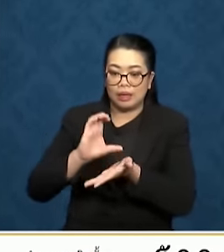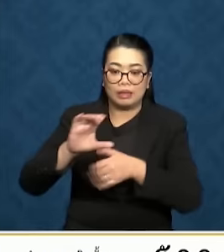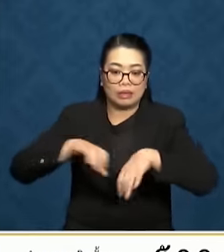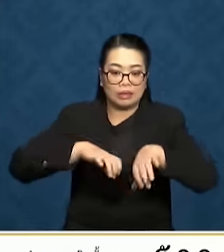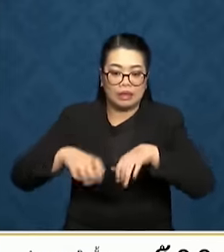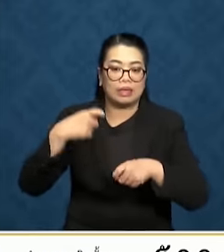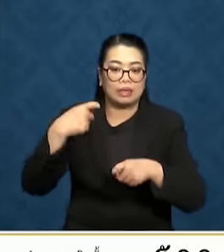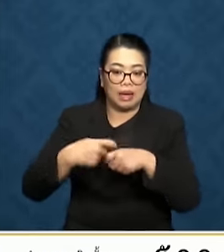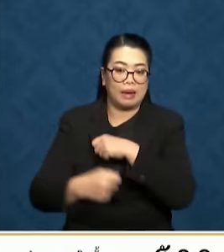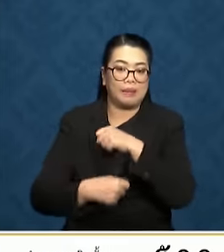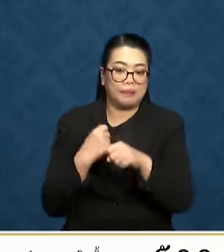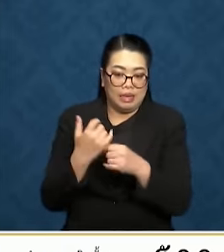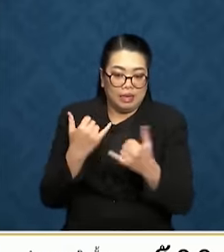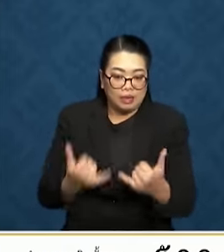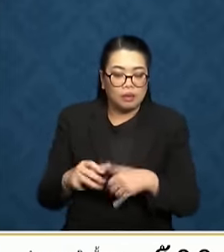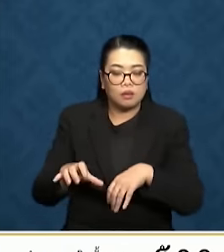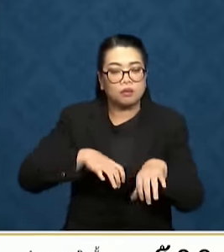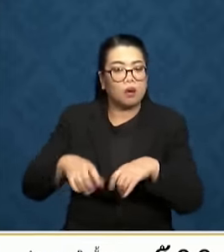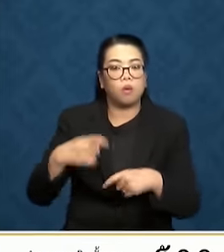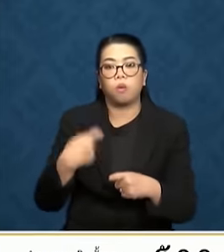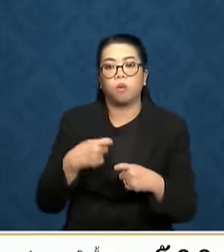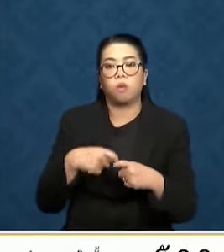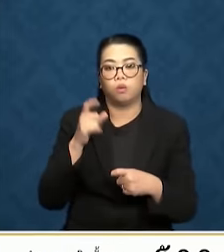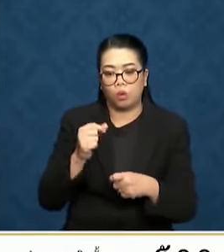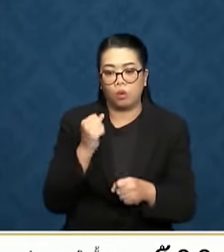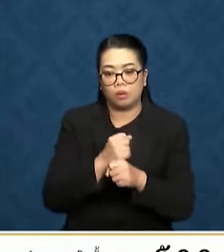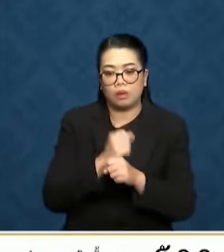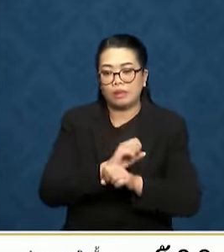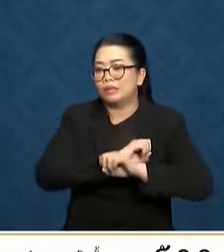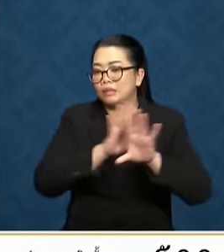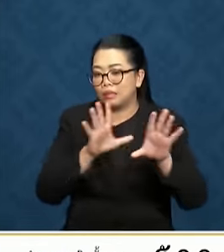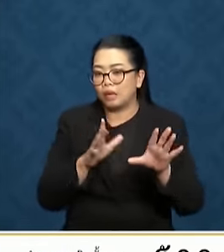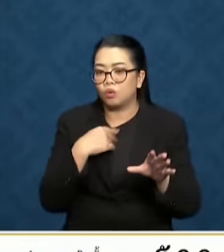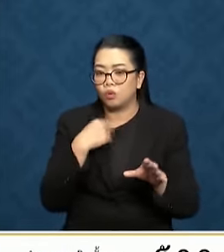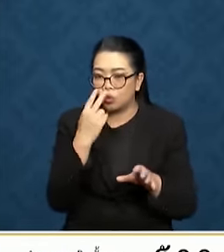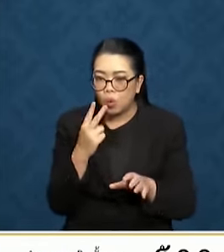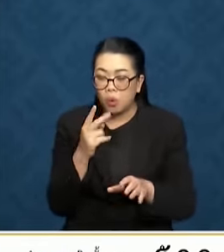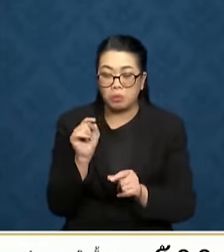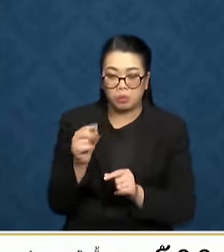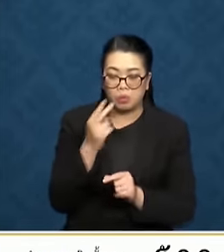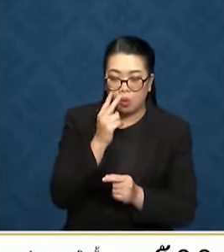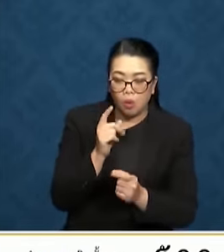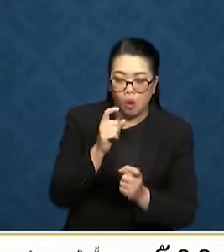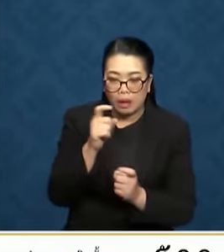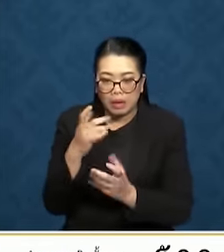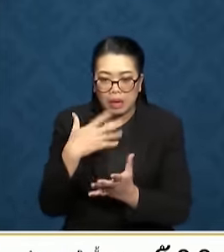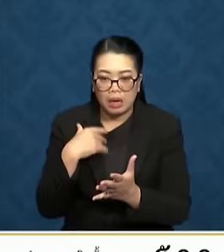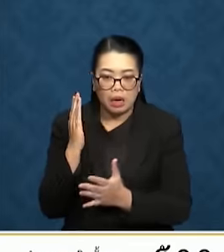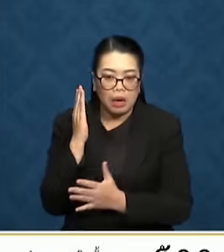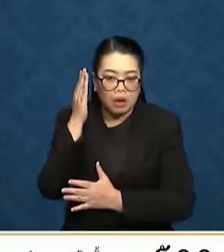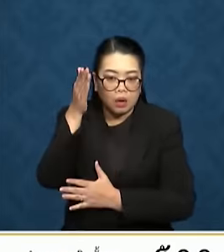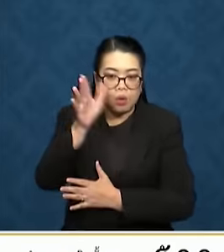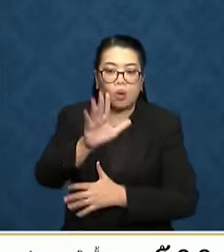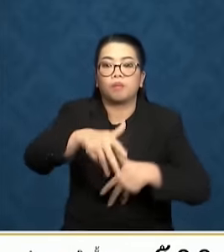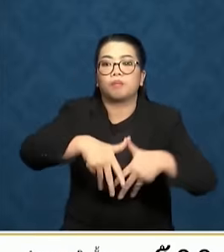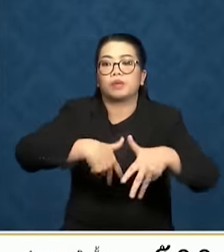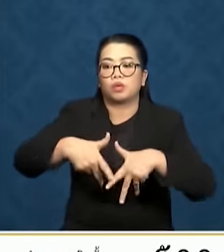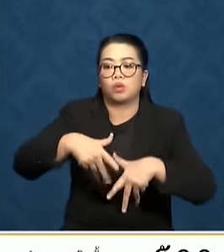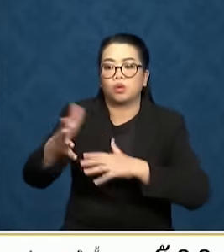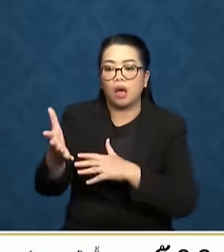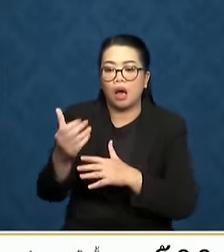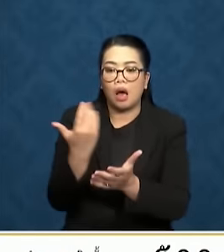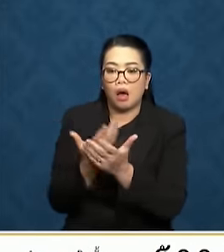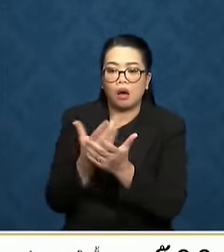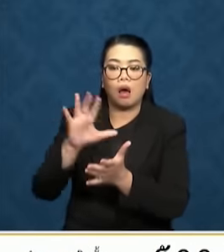ยากลำบากและมันเสี่ยงเนี่ยมันควรที่จะทำอะไรที่มันเสี่ยงขนาดนี้เดิมพันกับอนาคตขนาดนี้หรือ